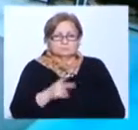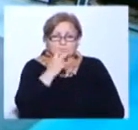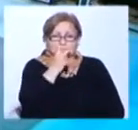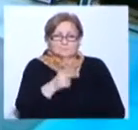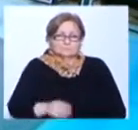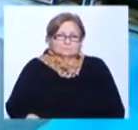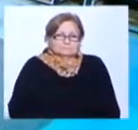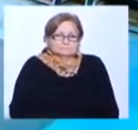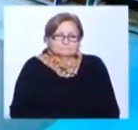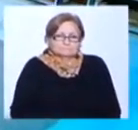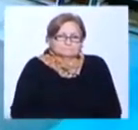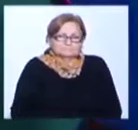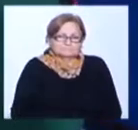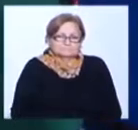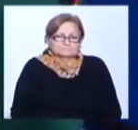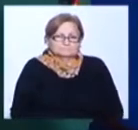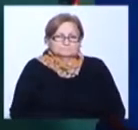ესენი. აქეთ.